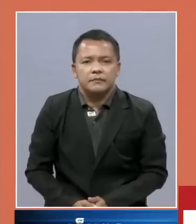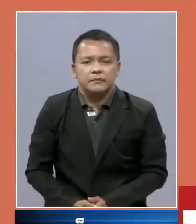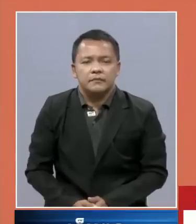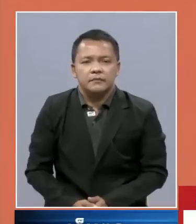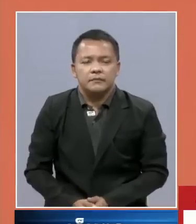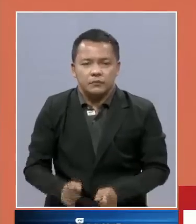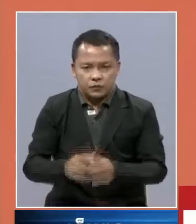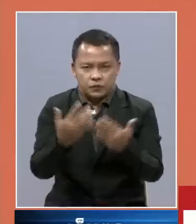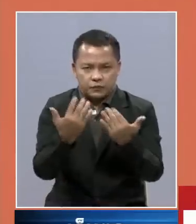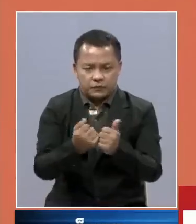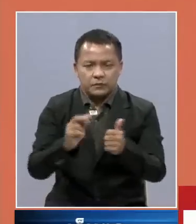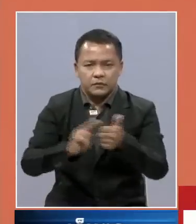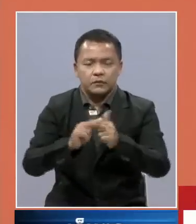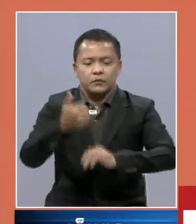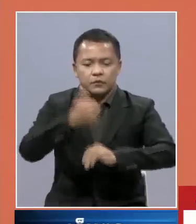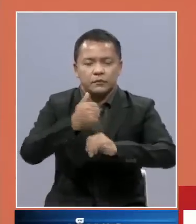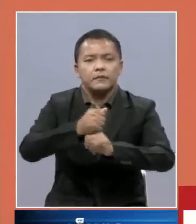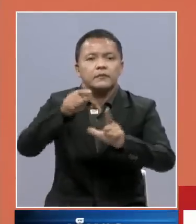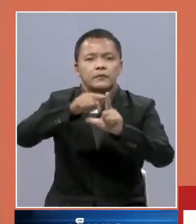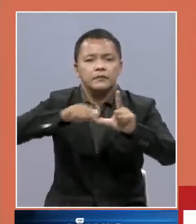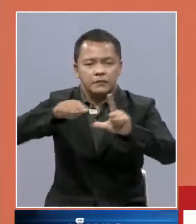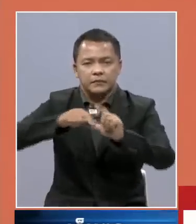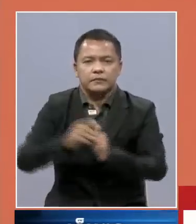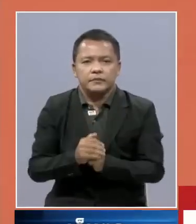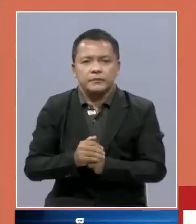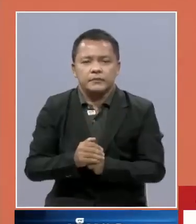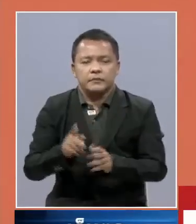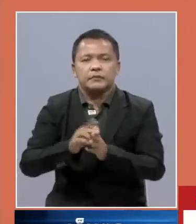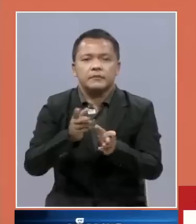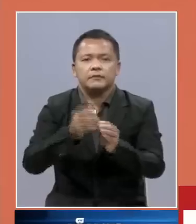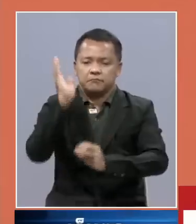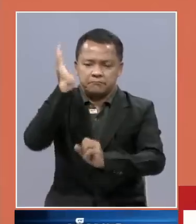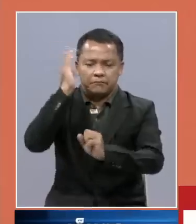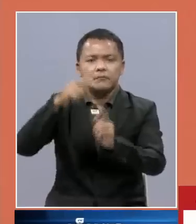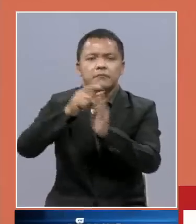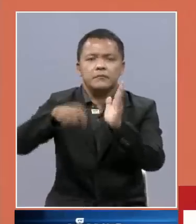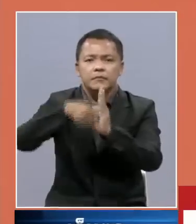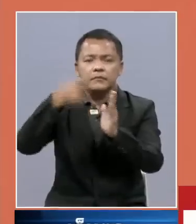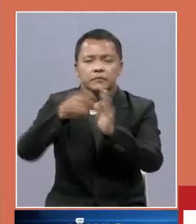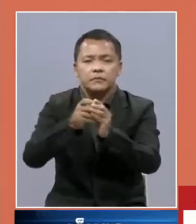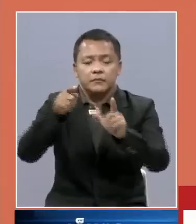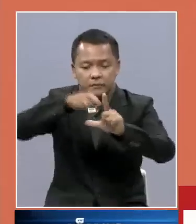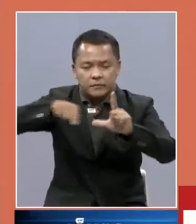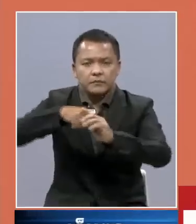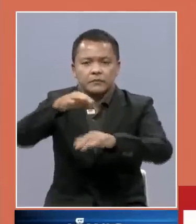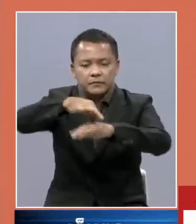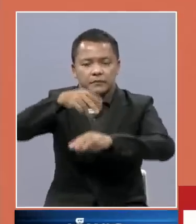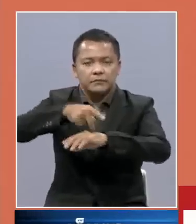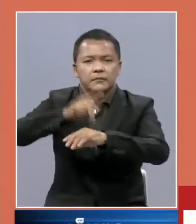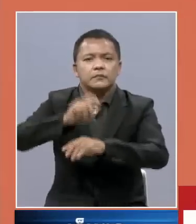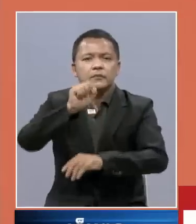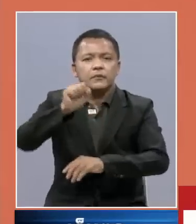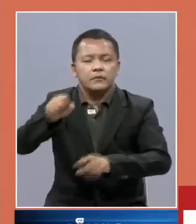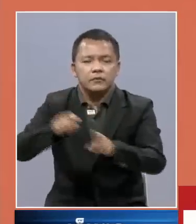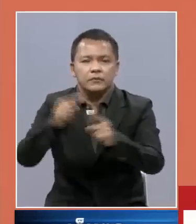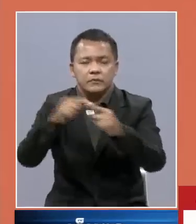โดยในวันนี้นะคะรองหัวหน้าพรรคก้าวไกลคุณสิริกัญญาตันสกุลได้มีการแถลงถึงเหตุผลการที่พรรคก้าวไกลต้องได้ตำแหน่งประธานสภา